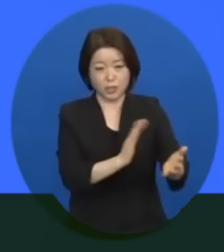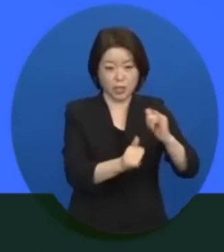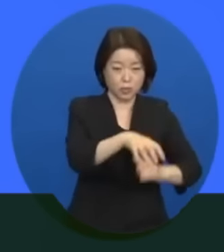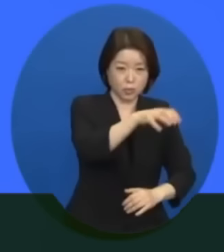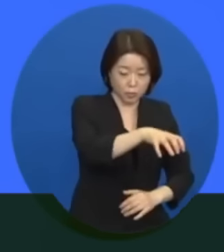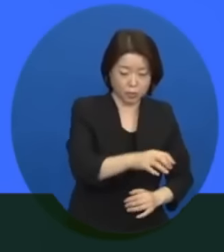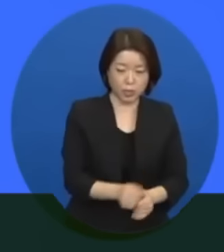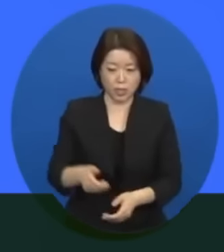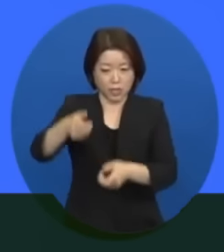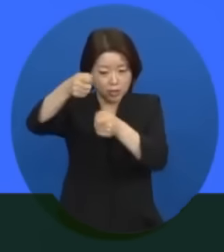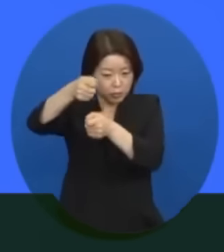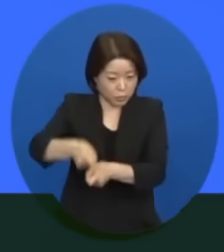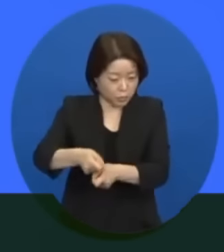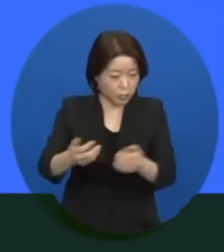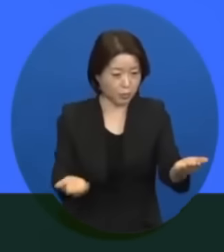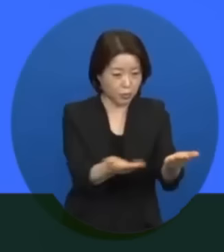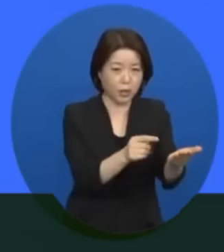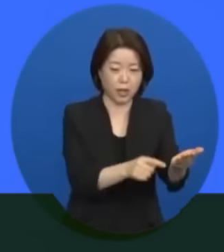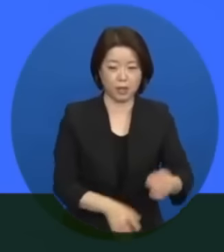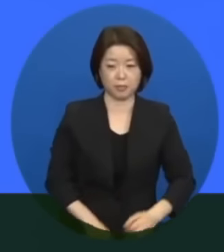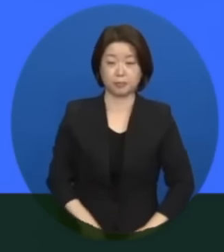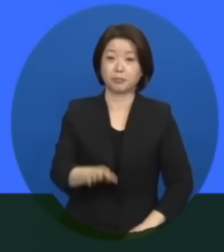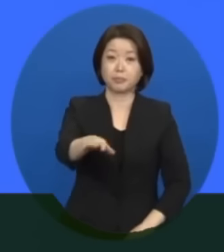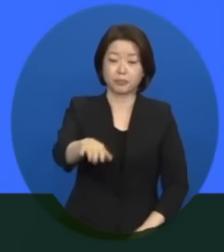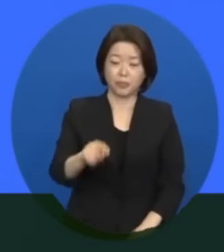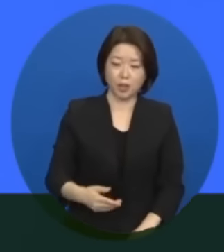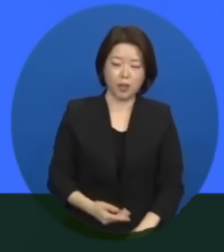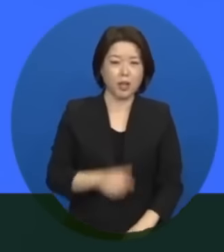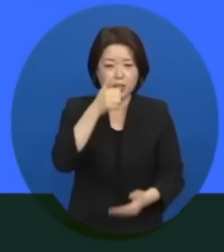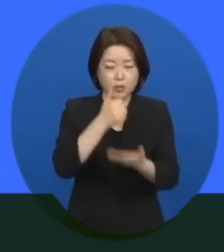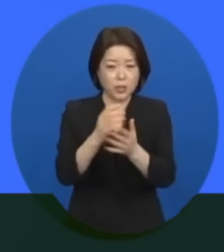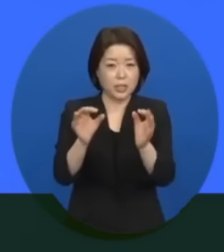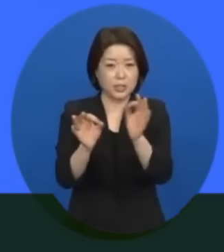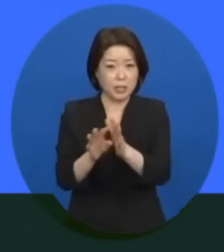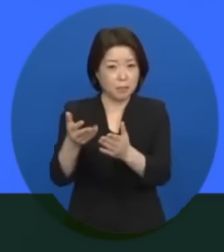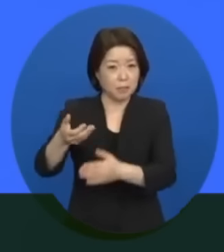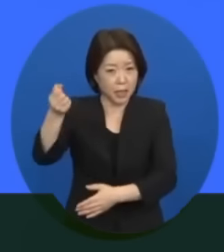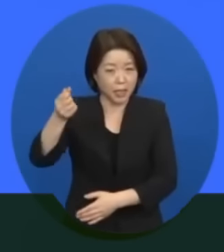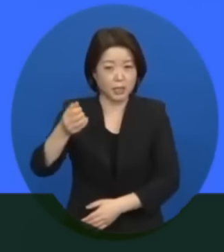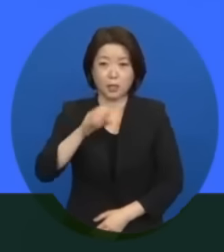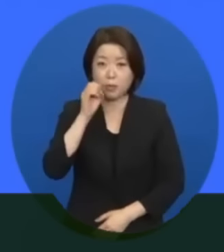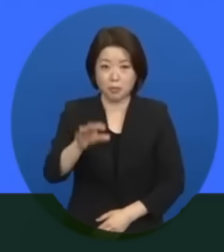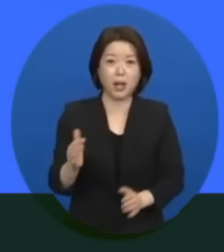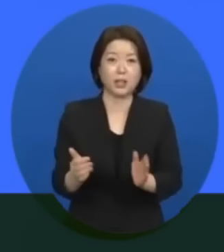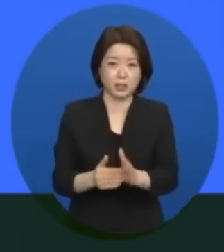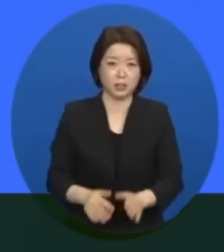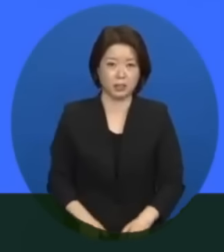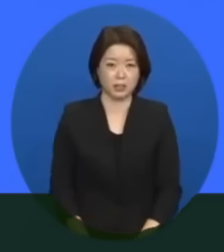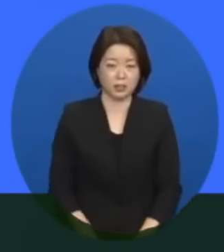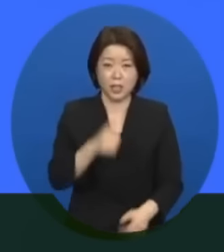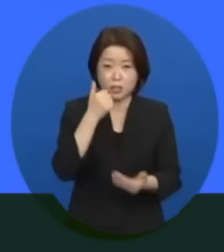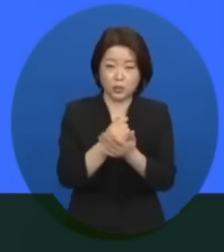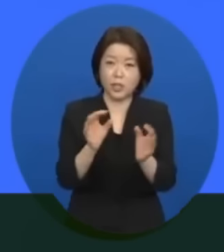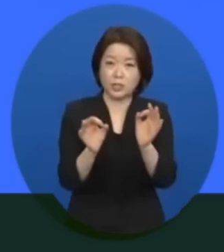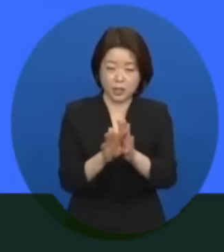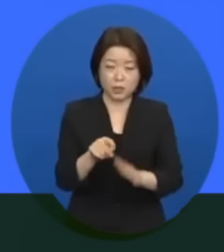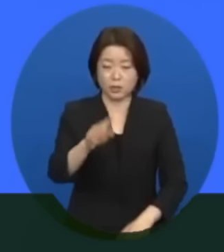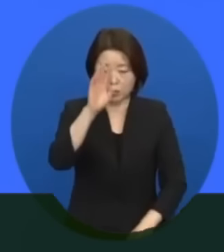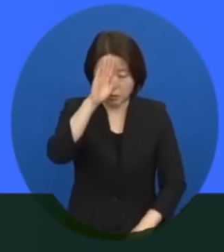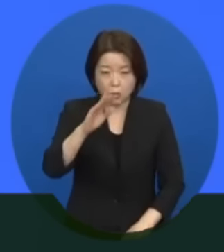향해서이 사람아 내 죄사함을 받았느니라라고 말씀을 하십니다 그러면서 죄를 사해주시고 그의 병을